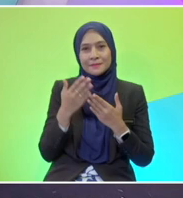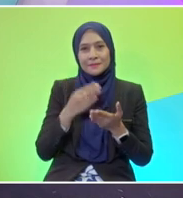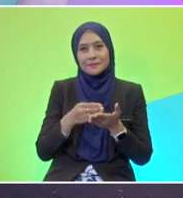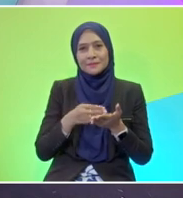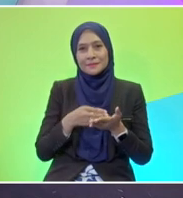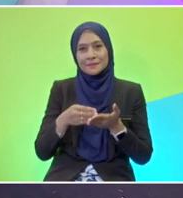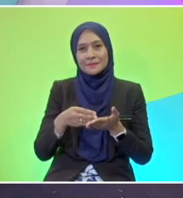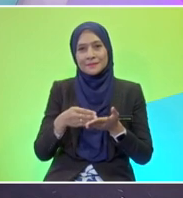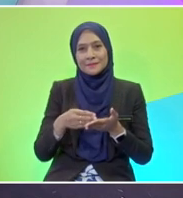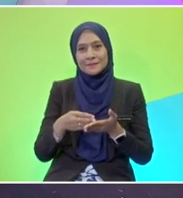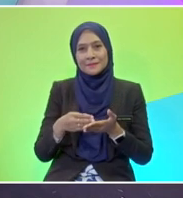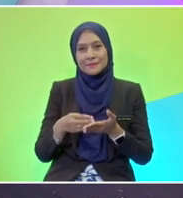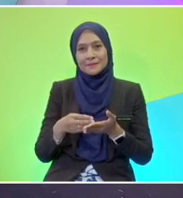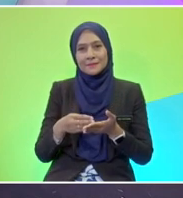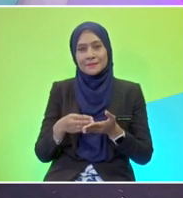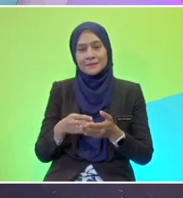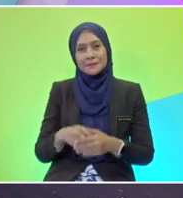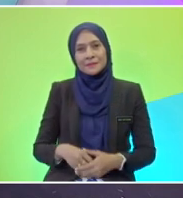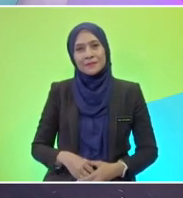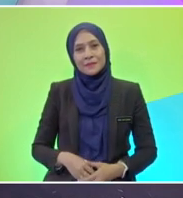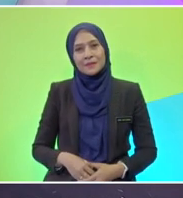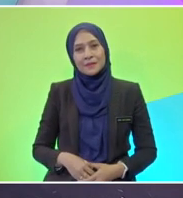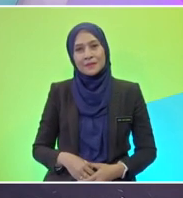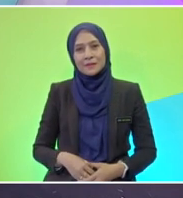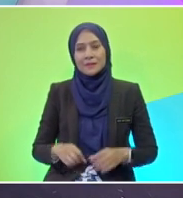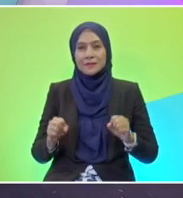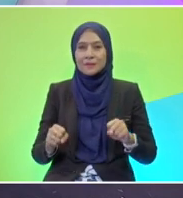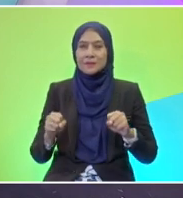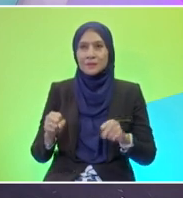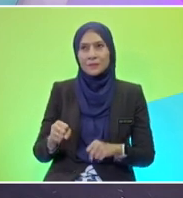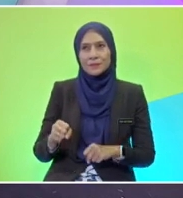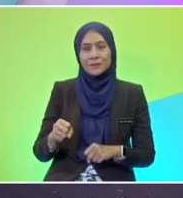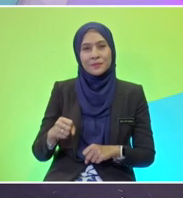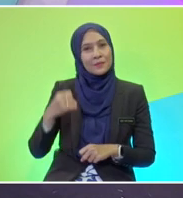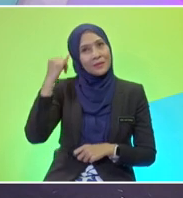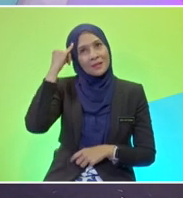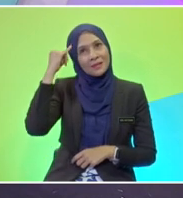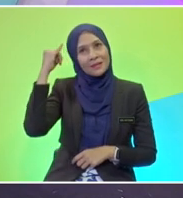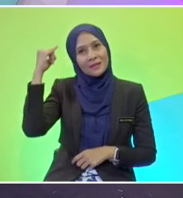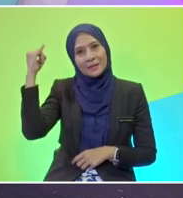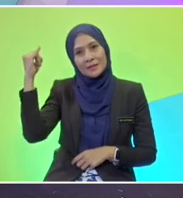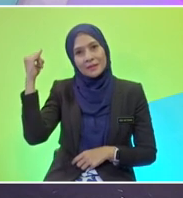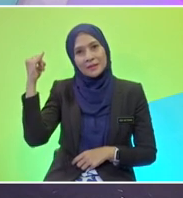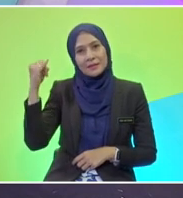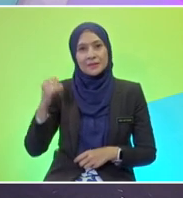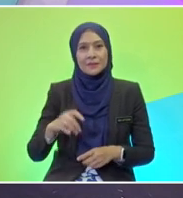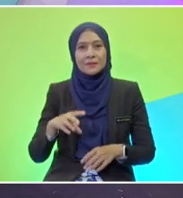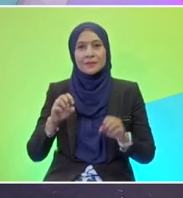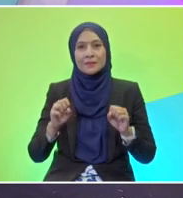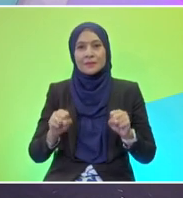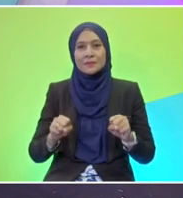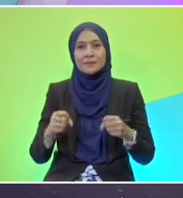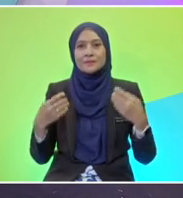Kita bayangkan yang kita ni berada di kebun. Ya. Kalau banyak lagi kita boleh buat pemilang ni. Kalau kita ada tumbuhan lain pun kita boleh